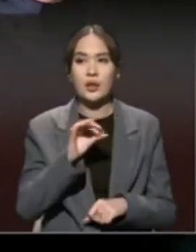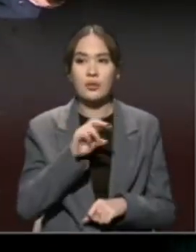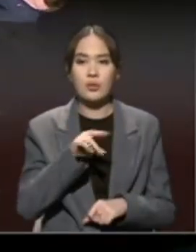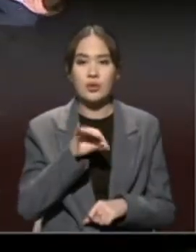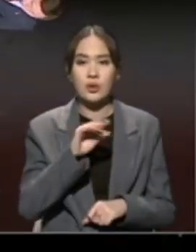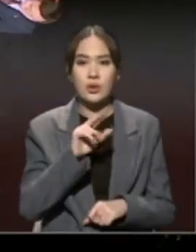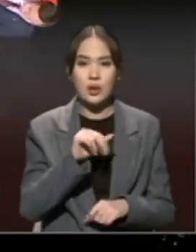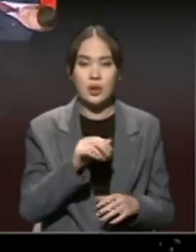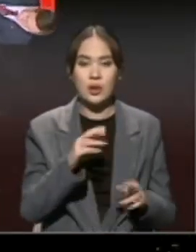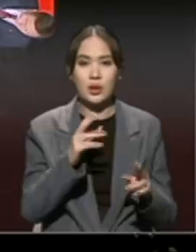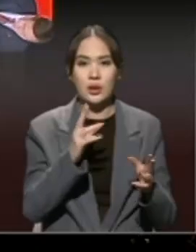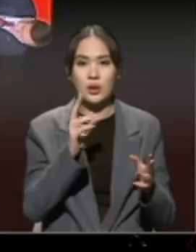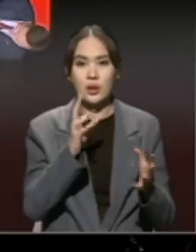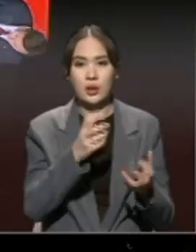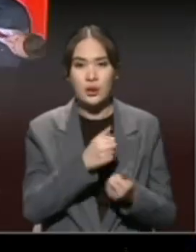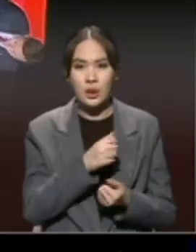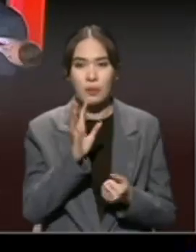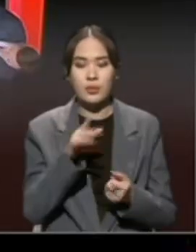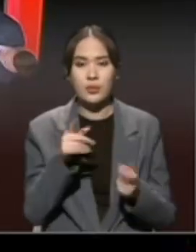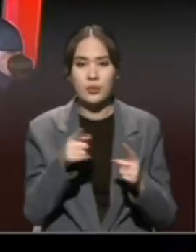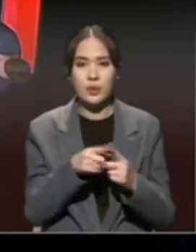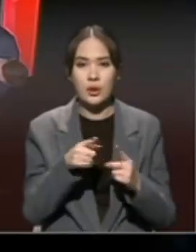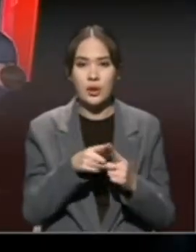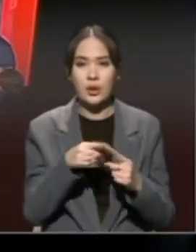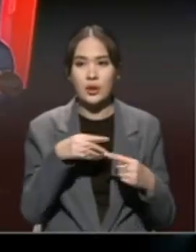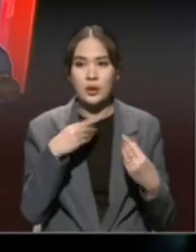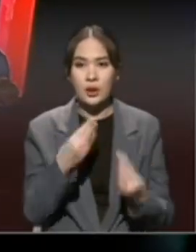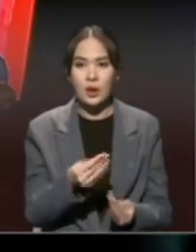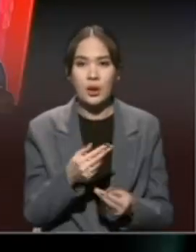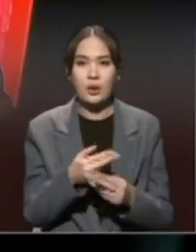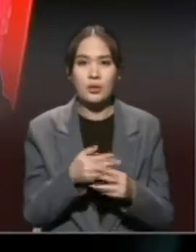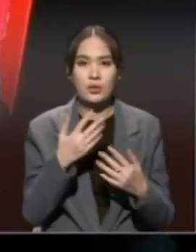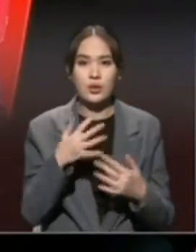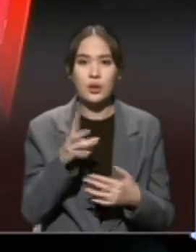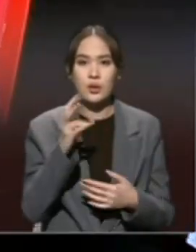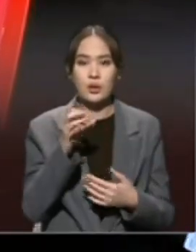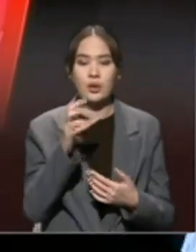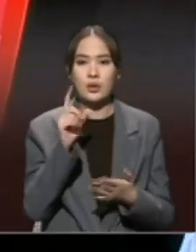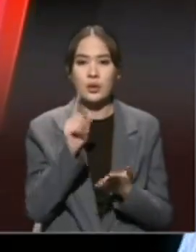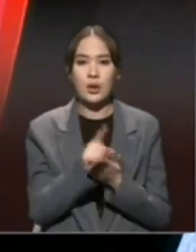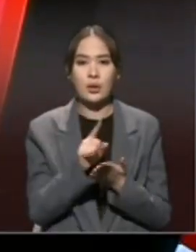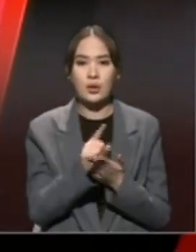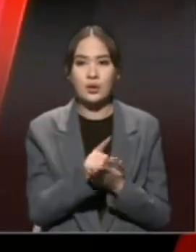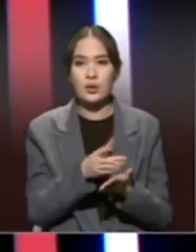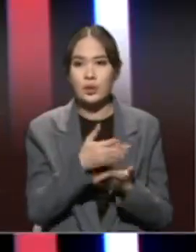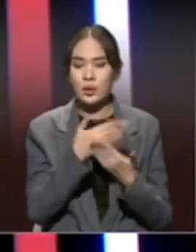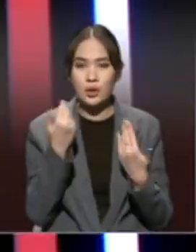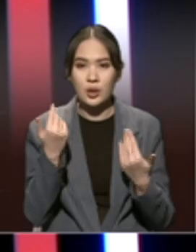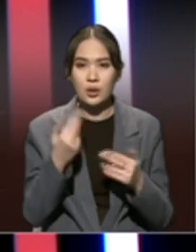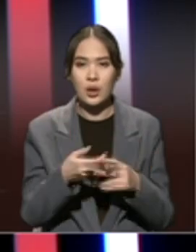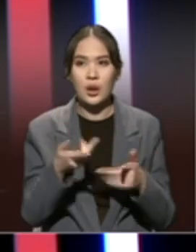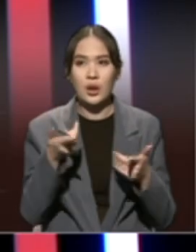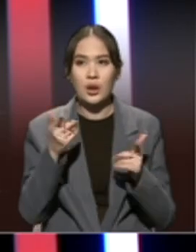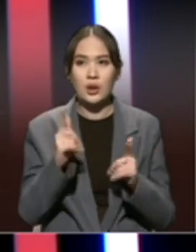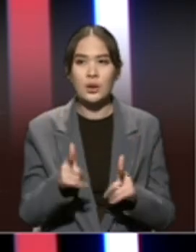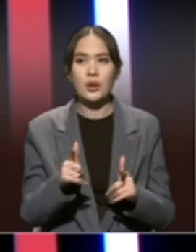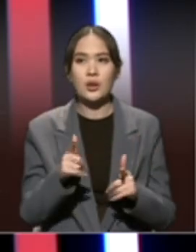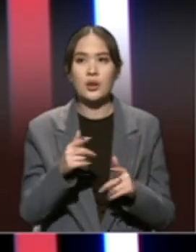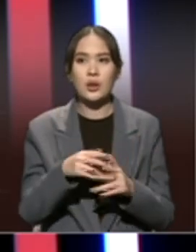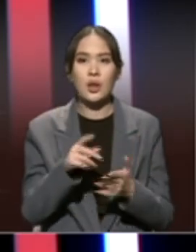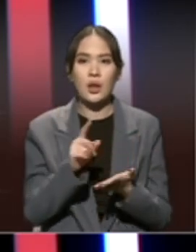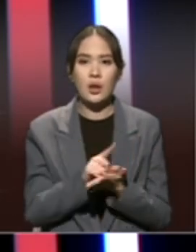несие алады, үй алады, онысын жалға беріп қояды. Бірақ олардан бір тиын салық түспейді. Келісім шарт, салық